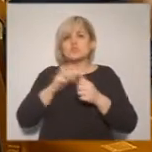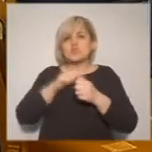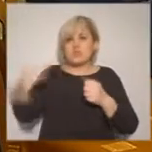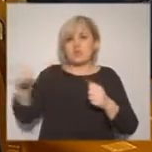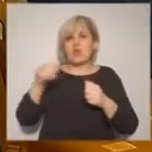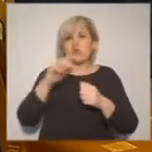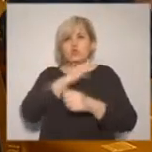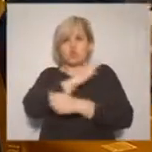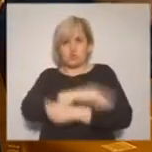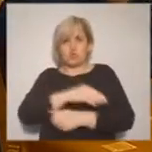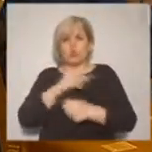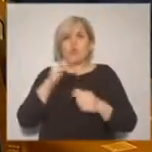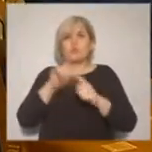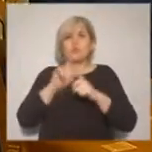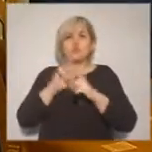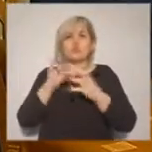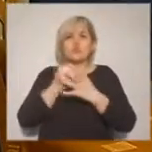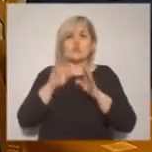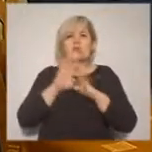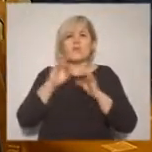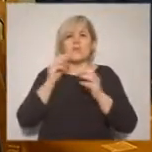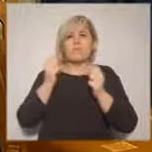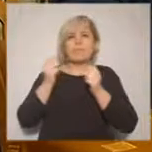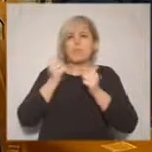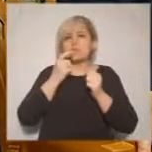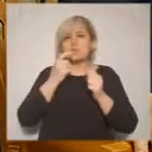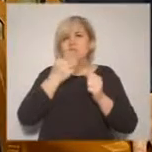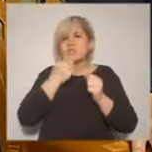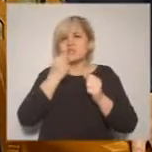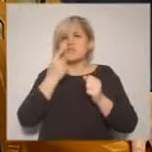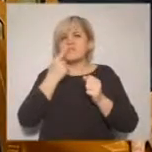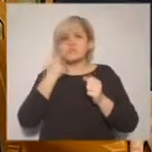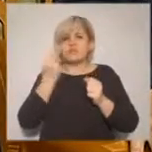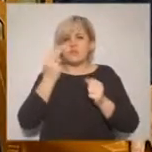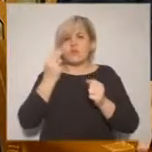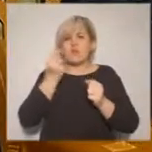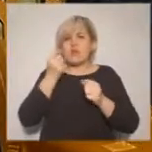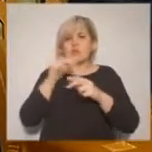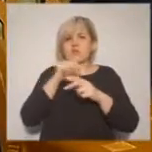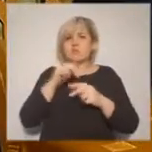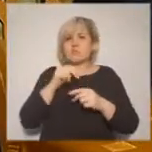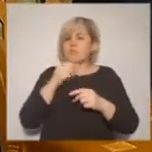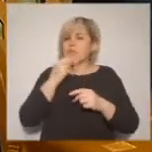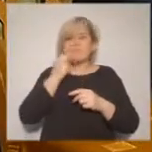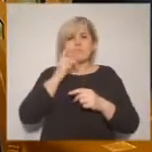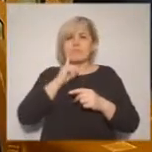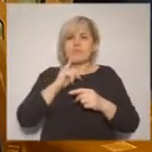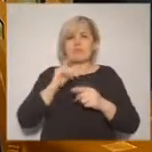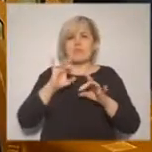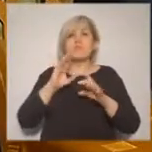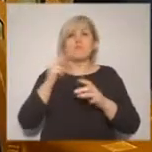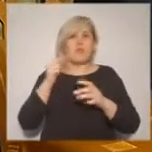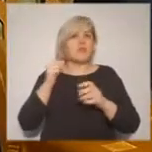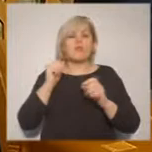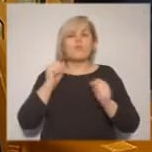малосоленая. И без ну, можно подавиться с ней. Можно, я говорю, здесь